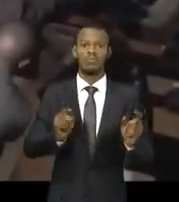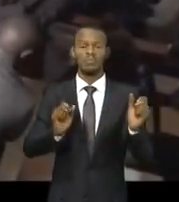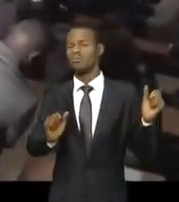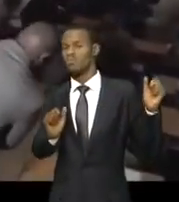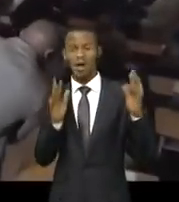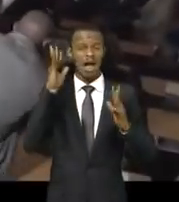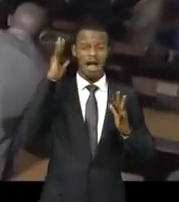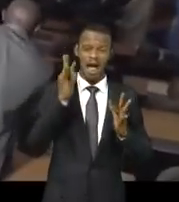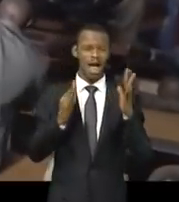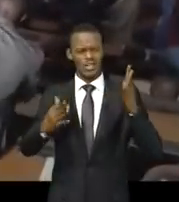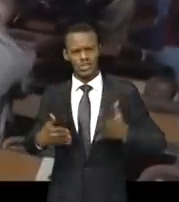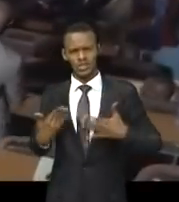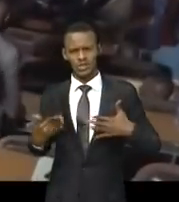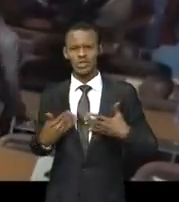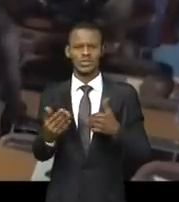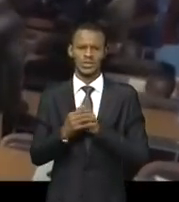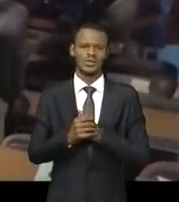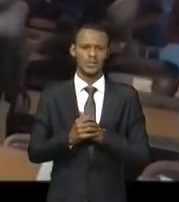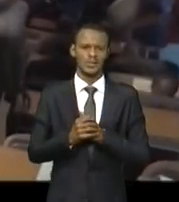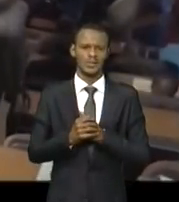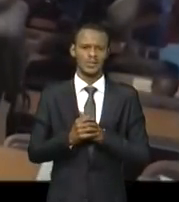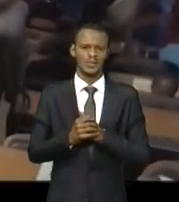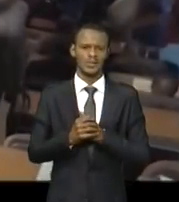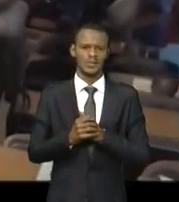gouverneur ont fait éclater leur joie.